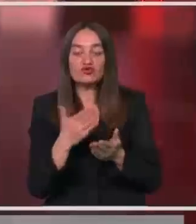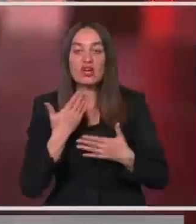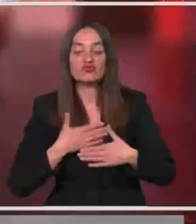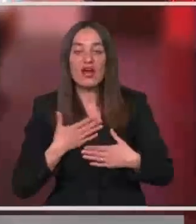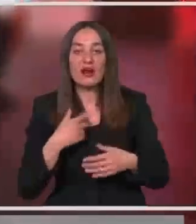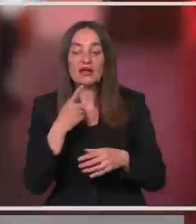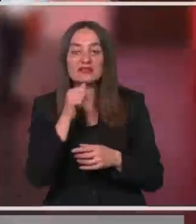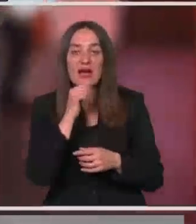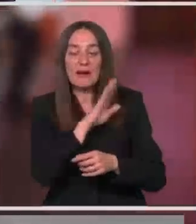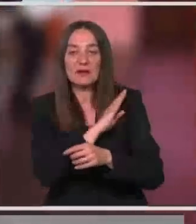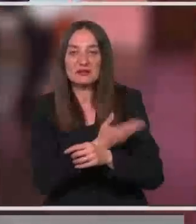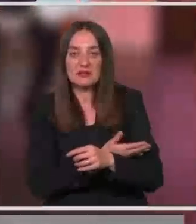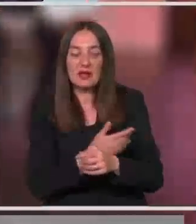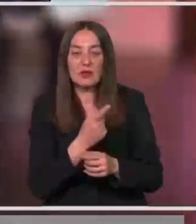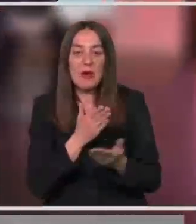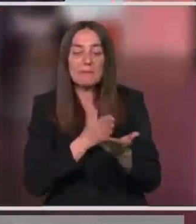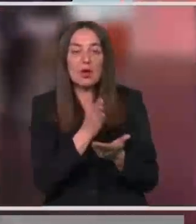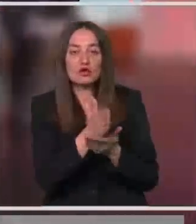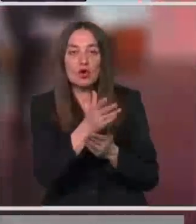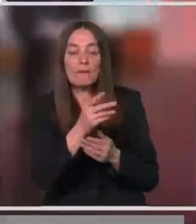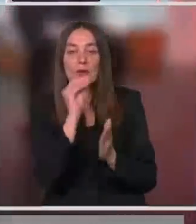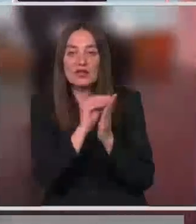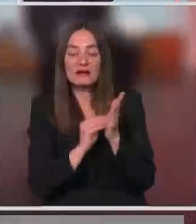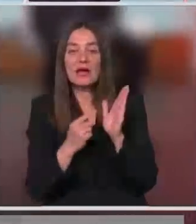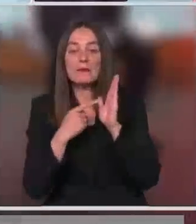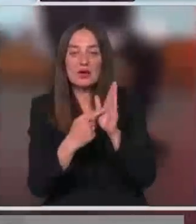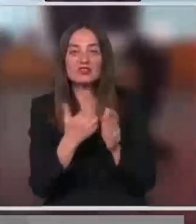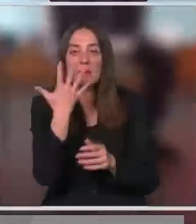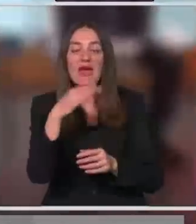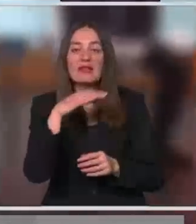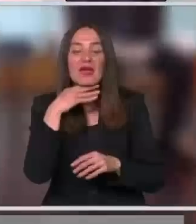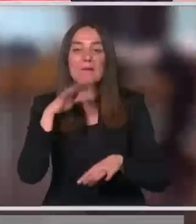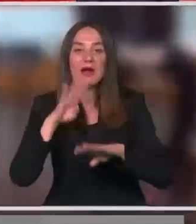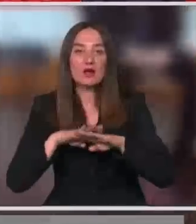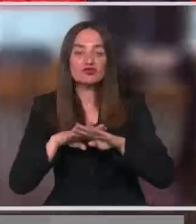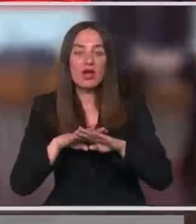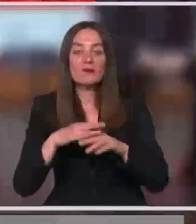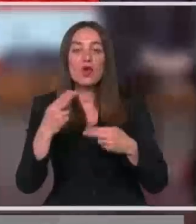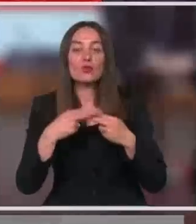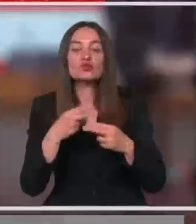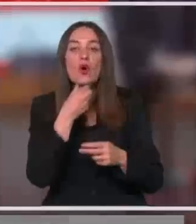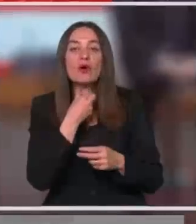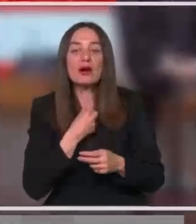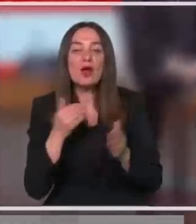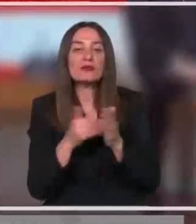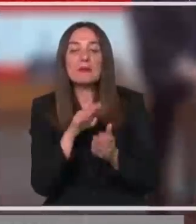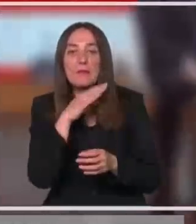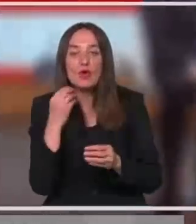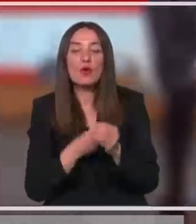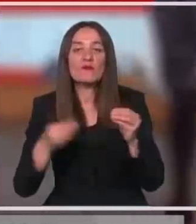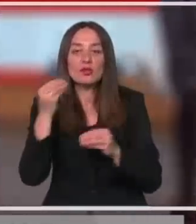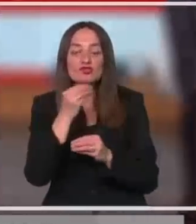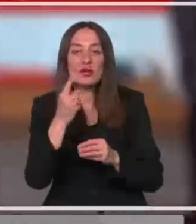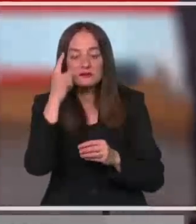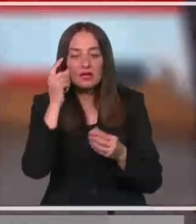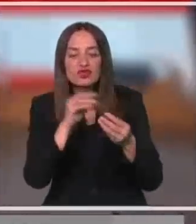za kapacitetom, pre svega protokom podataka, pokazat će se da je 5G mreža usko grlo i da nam treba mnogo više. A to znači